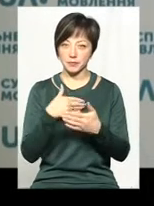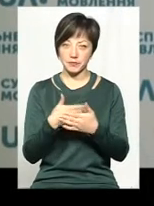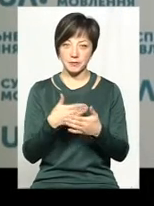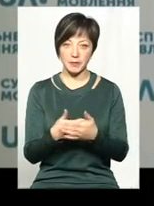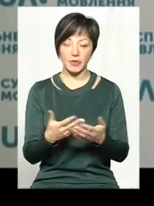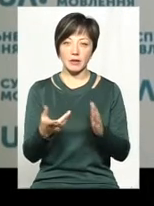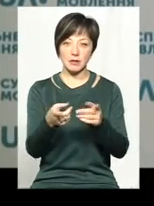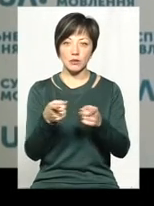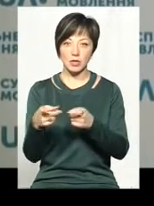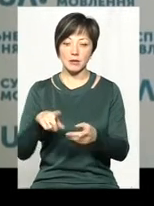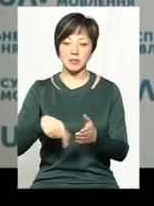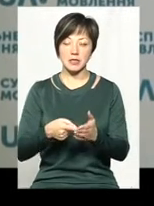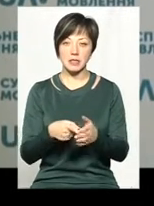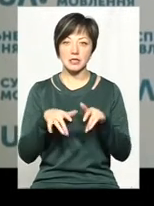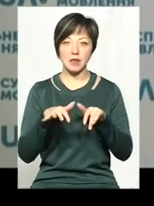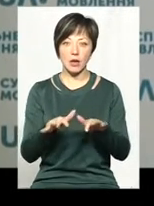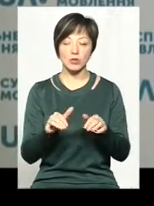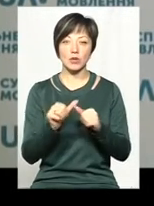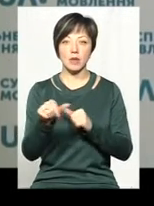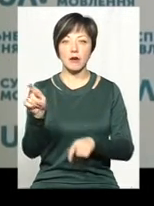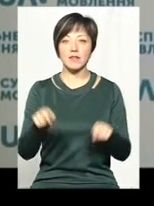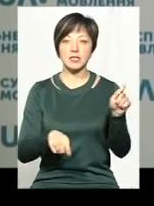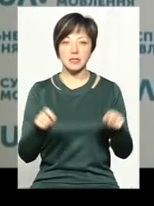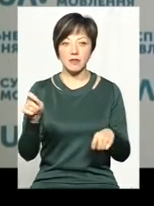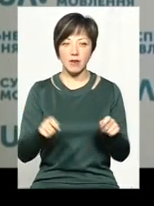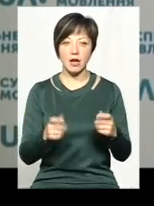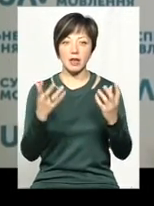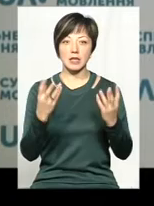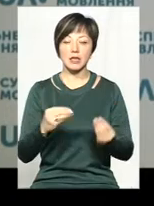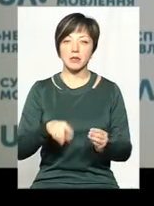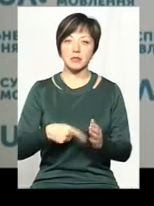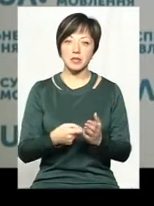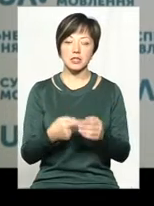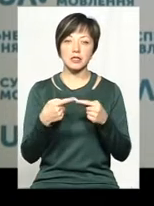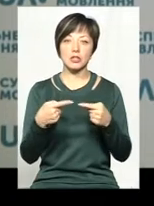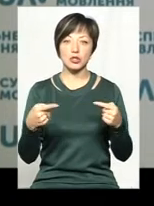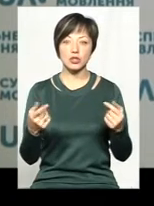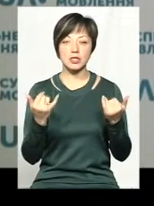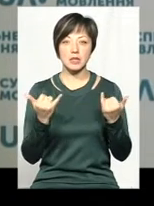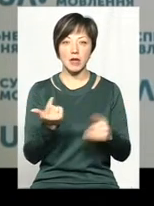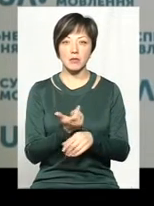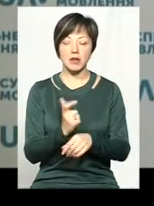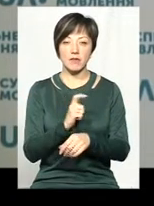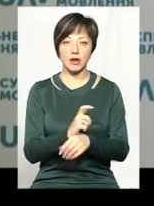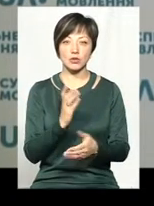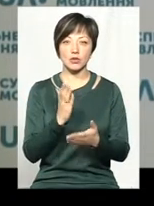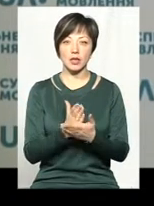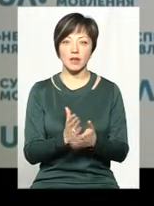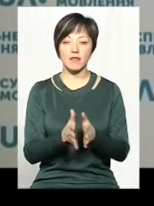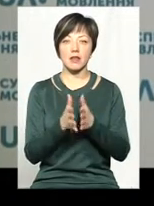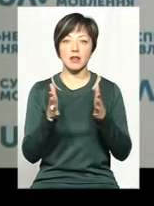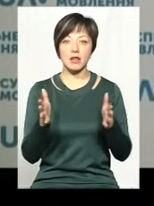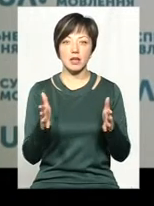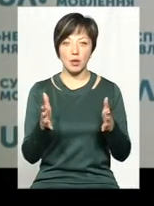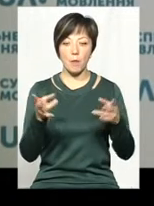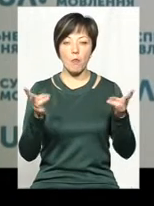на загальноміські заходи, зокрема фестивалі, дні міста та інші. Зараз переважно є дуже великий